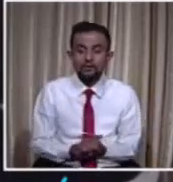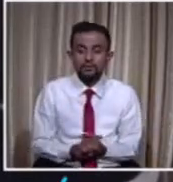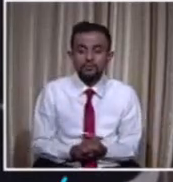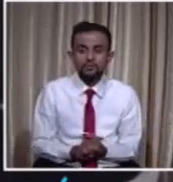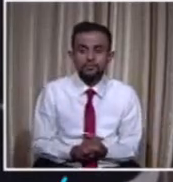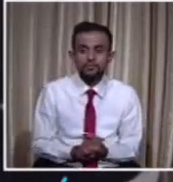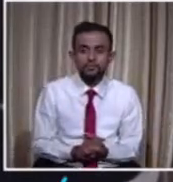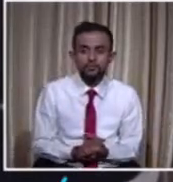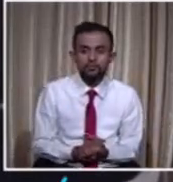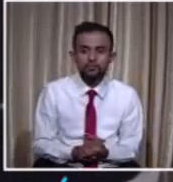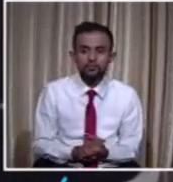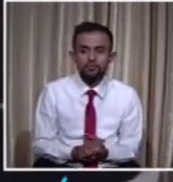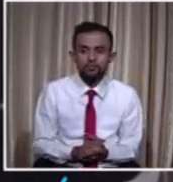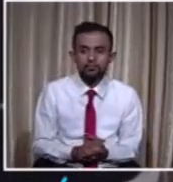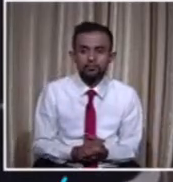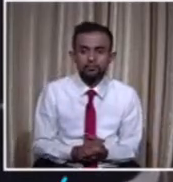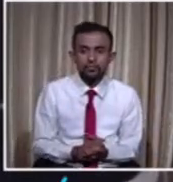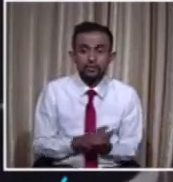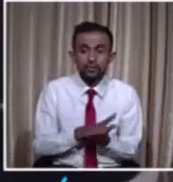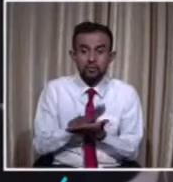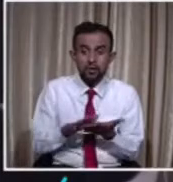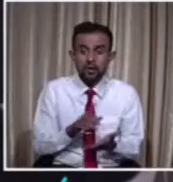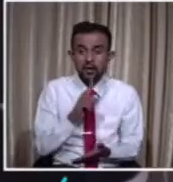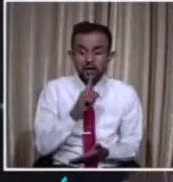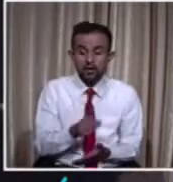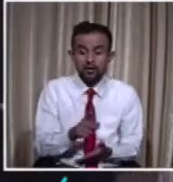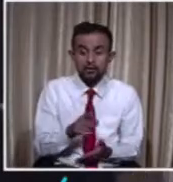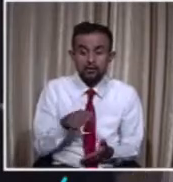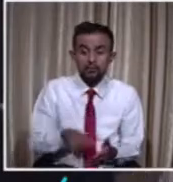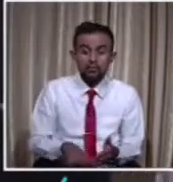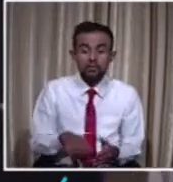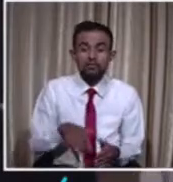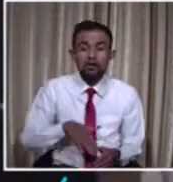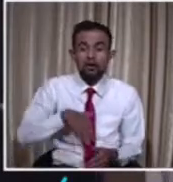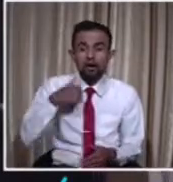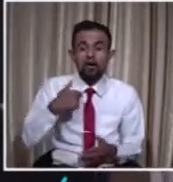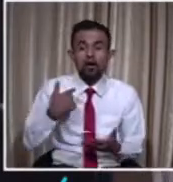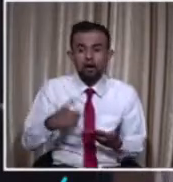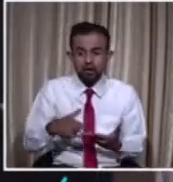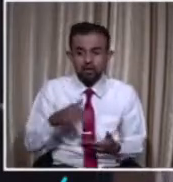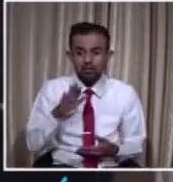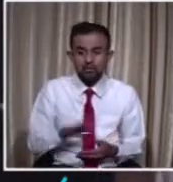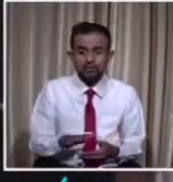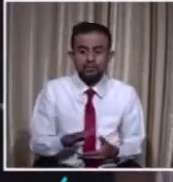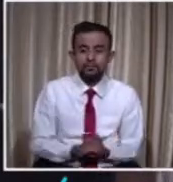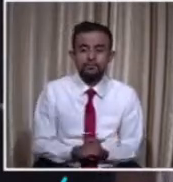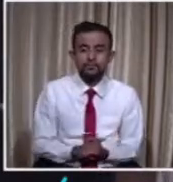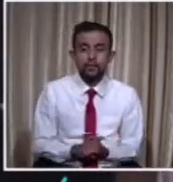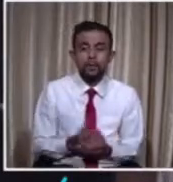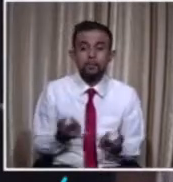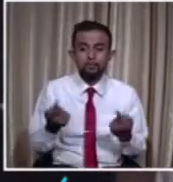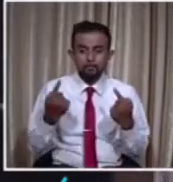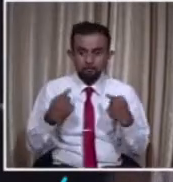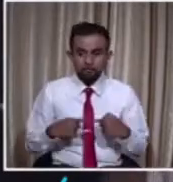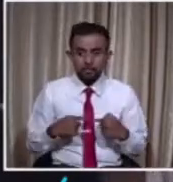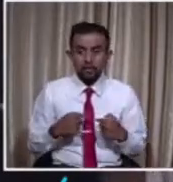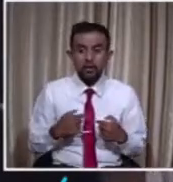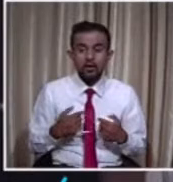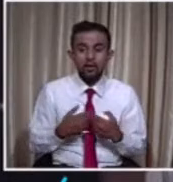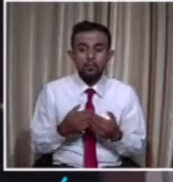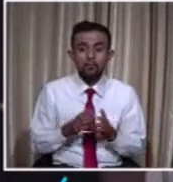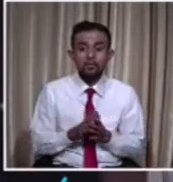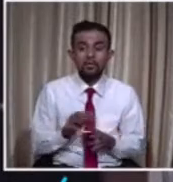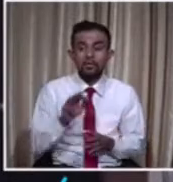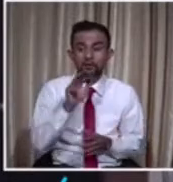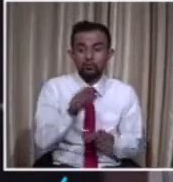interest, mak itama pahadliwa kino. Wenam hetu tamae pradhana hetu une, me patteng, api tisna pada